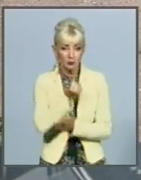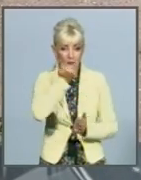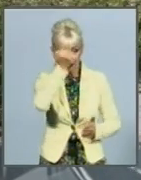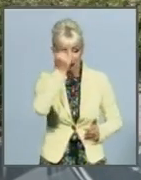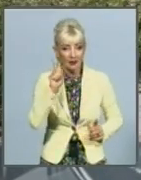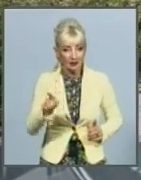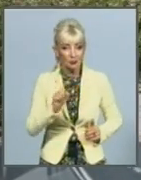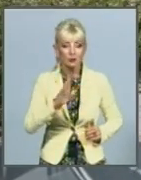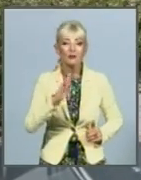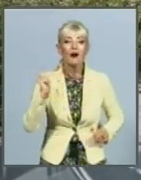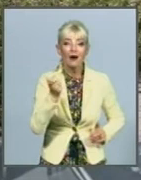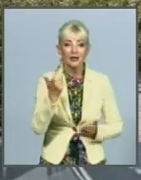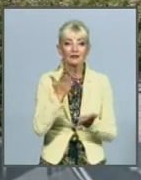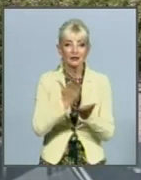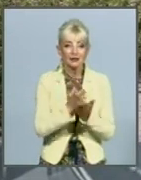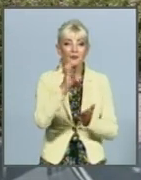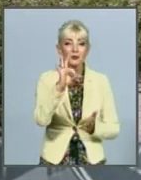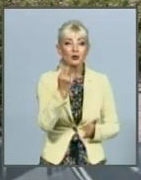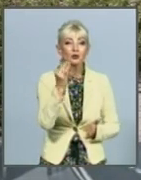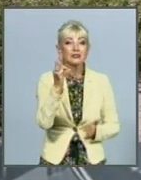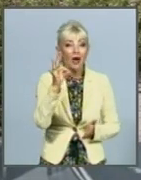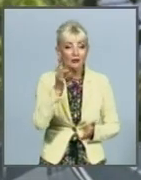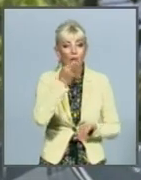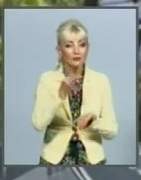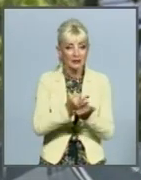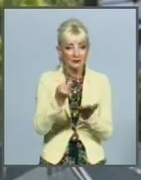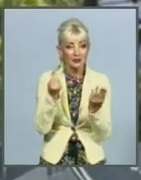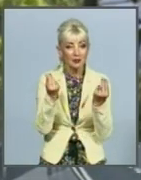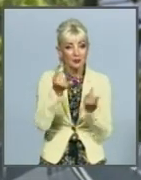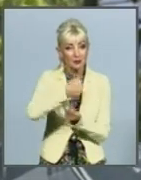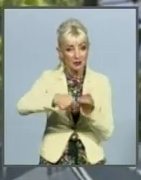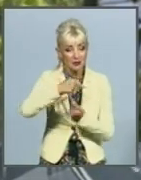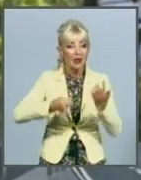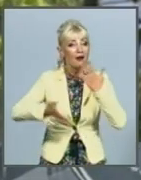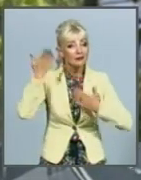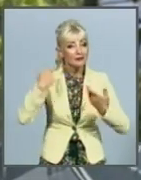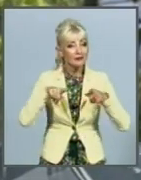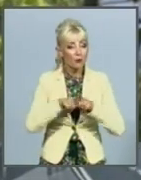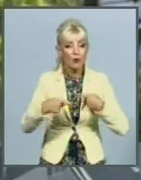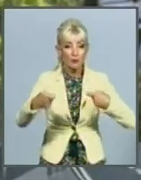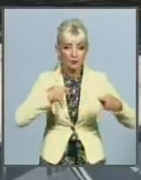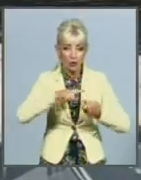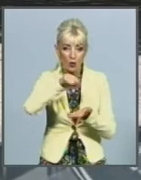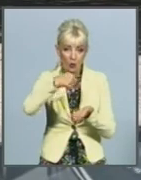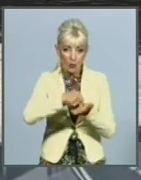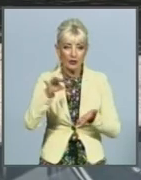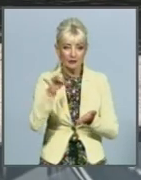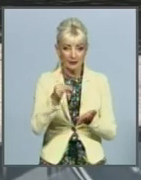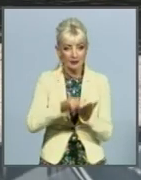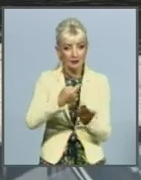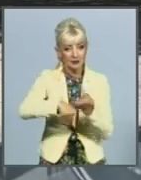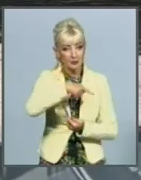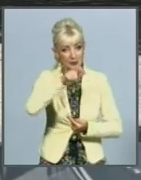тому, що у Харкові є соціально відповідальний бізнес. А головне, давно існує таке партнерство міста та підприємців,